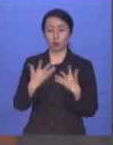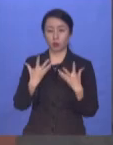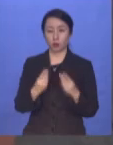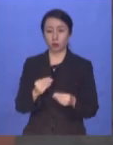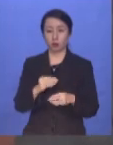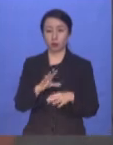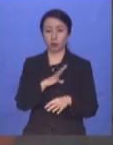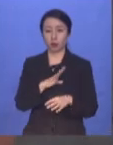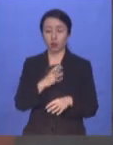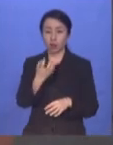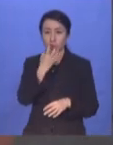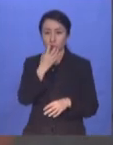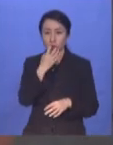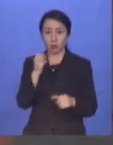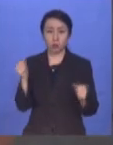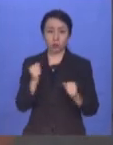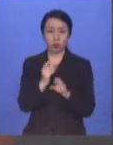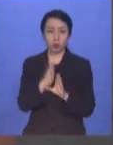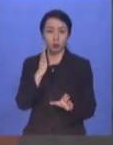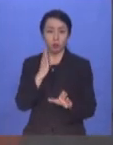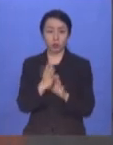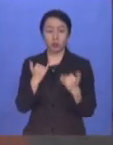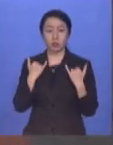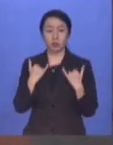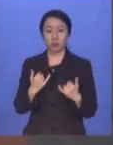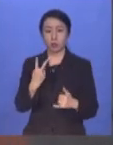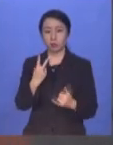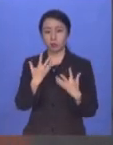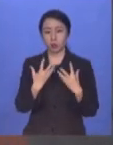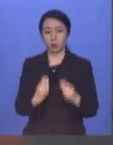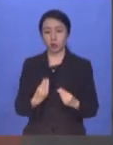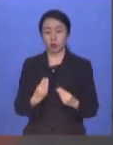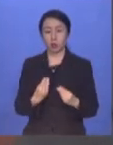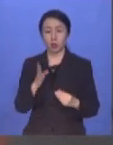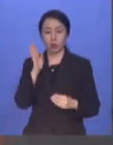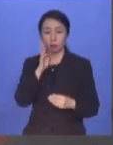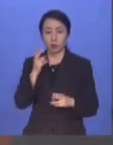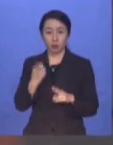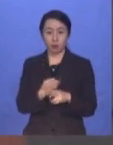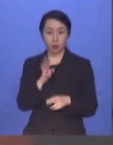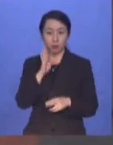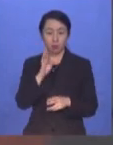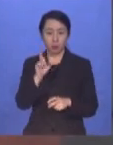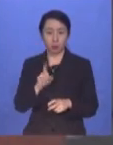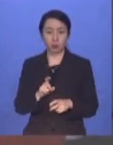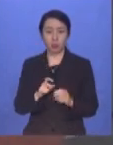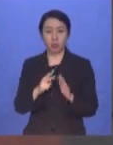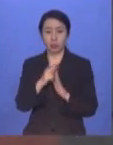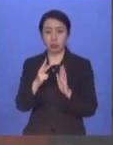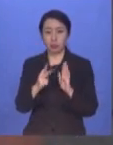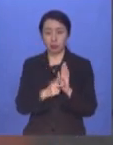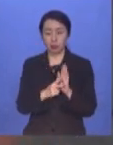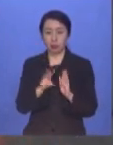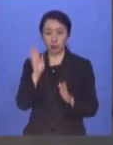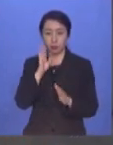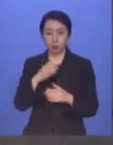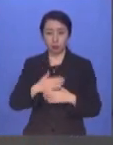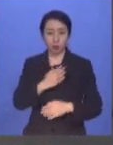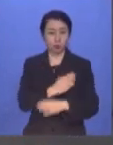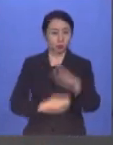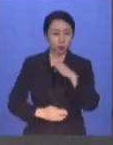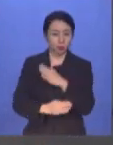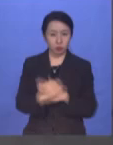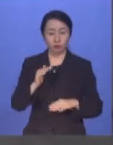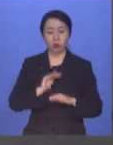күндерімізде болды. Ыстық суды өшіріп тастайтын. Енді міне екінші күн мүлдем сусыз отырмыз. 17 қабатты үй. Бұл үйде зейнеткерлер, мүгедектер,